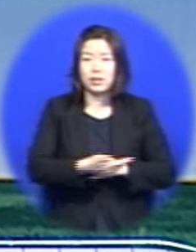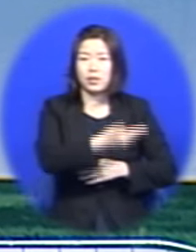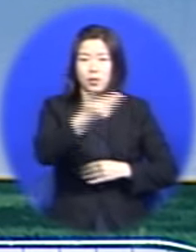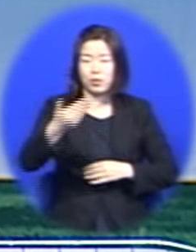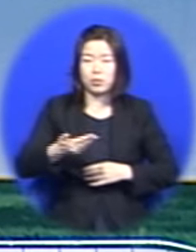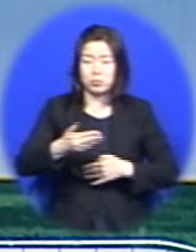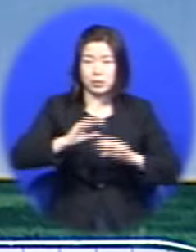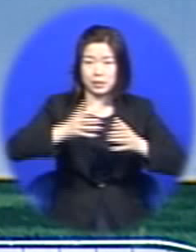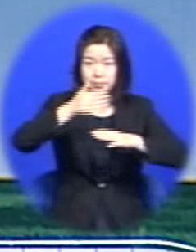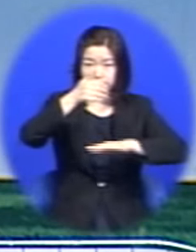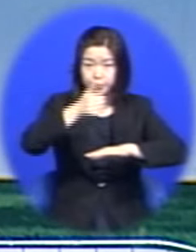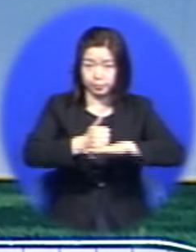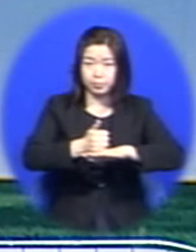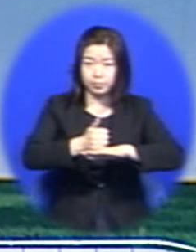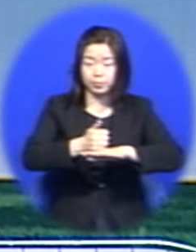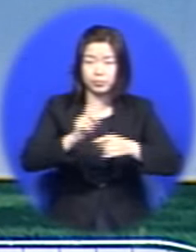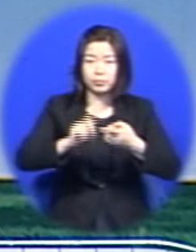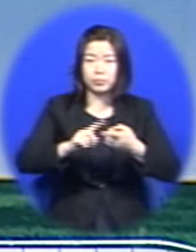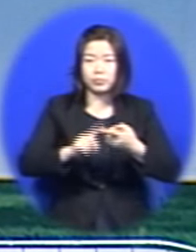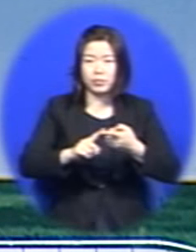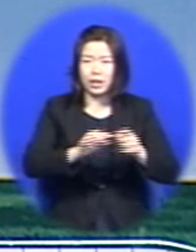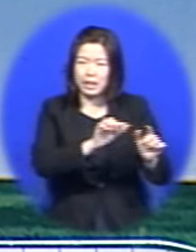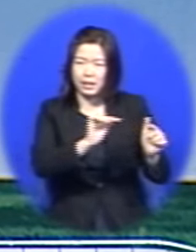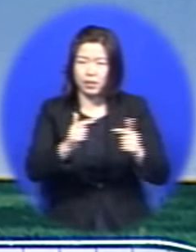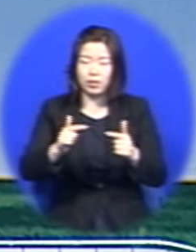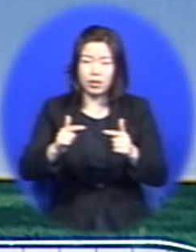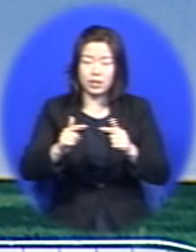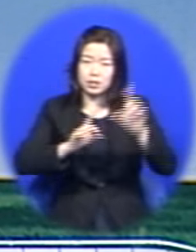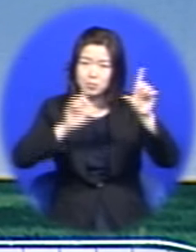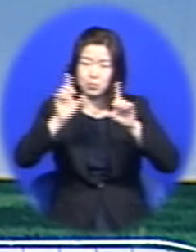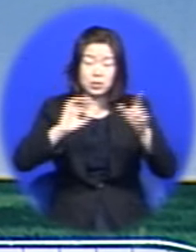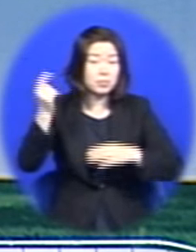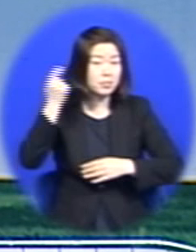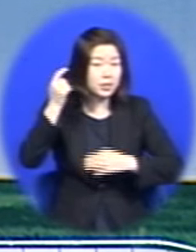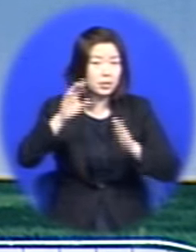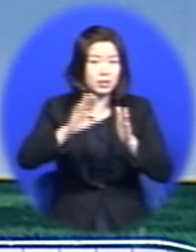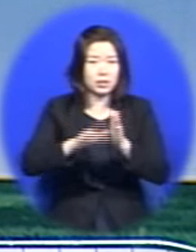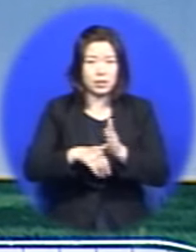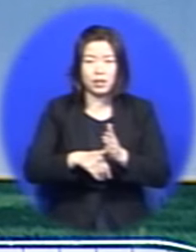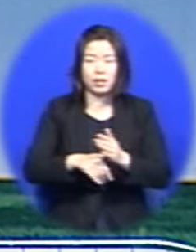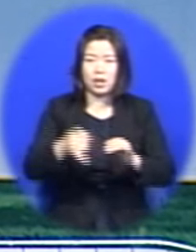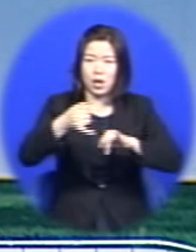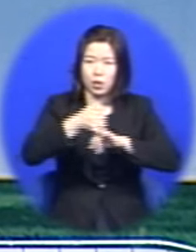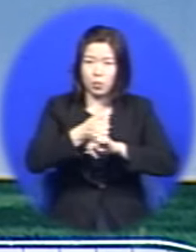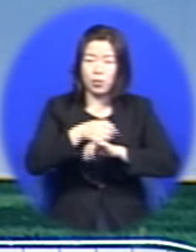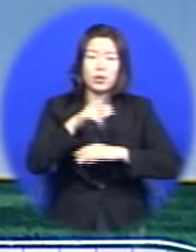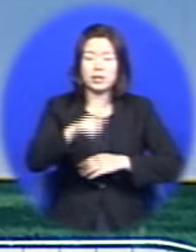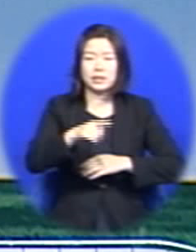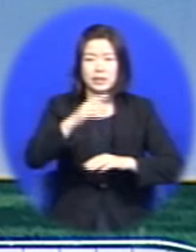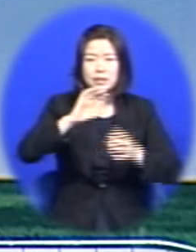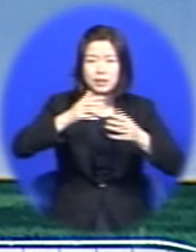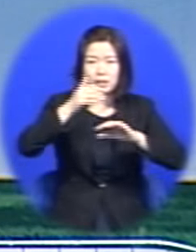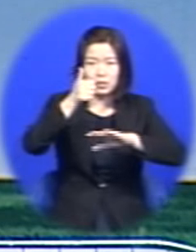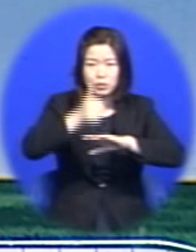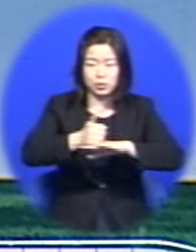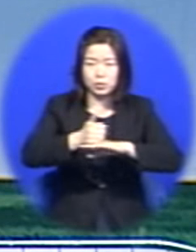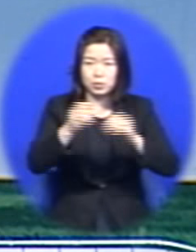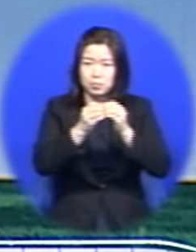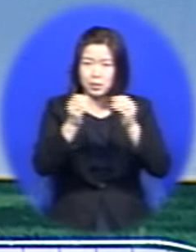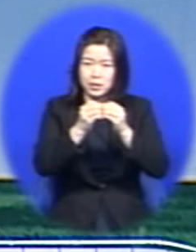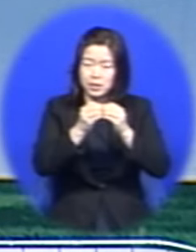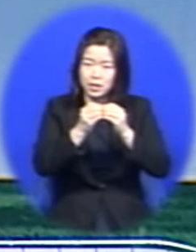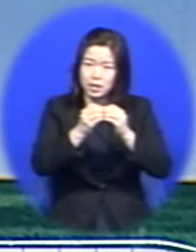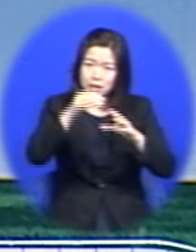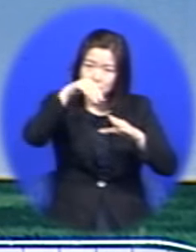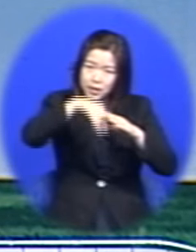여러분 종말이라고 하는 여러 가지 징조를 들을 때 반드시 그 종말의 메시지에 담겨있는